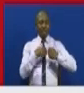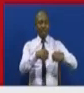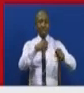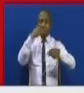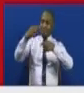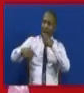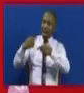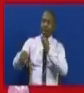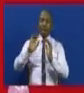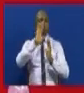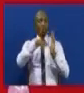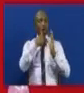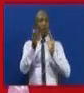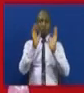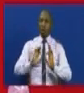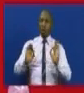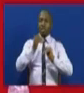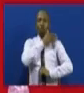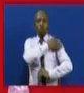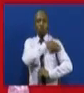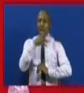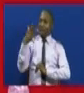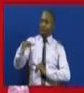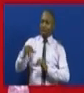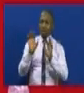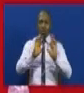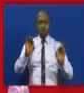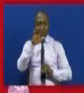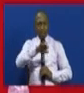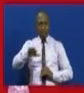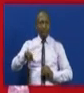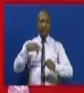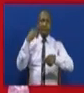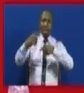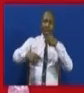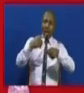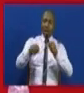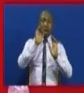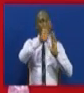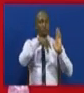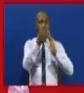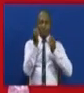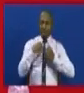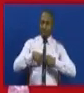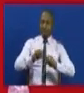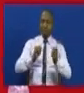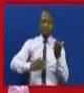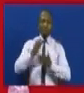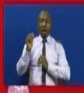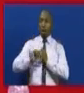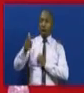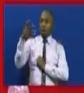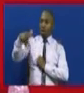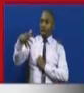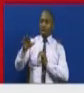programu mbalimbali za kuboresha huduma ya maji na usafi wa mazingira. Miradi na programu hizo zinatekelezwa kupitia Wakala wa Maji na Usafi wa Mazingira